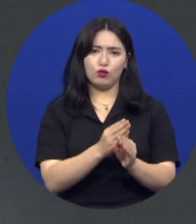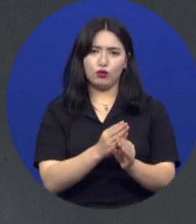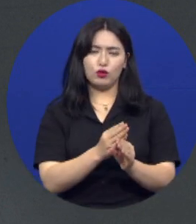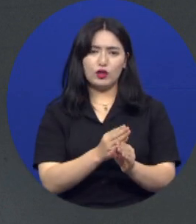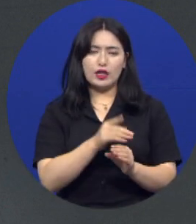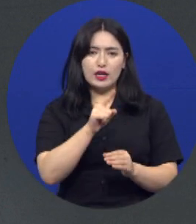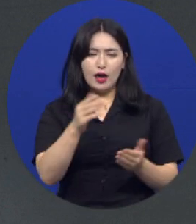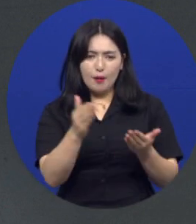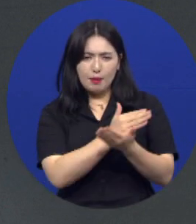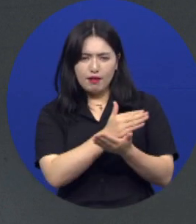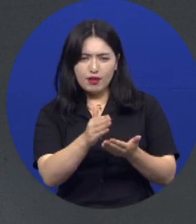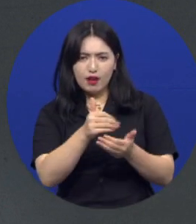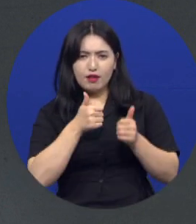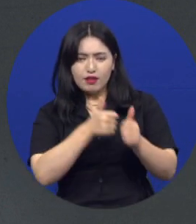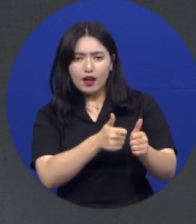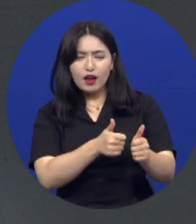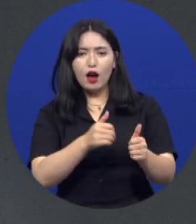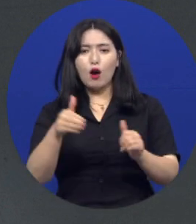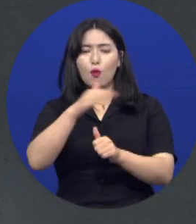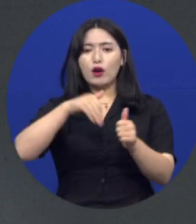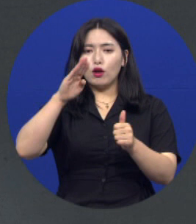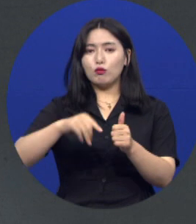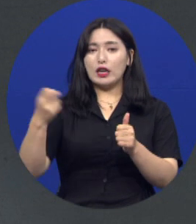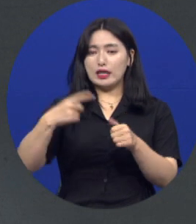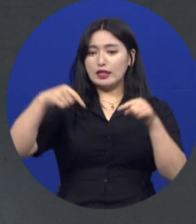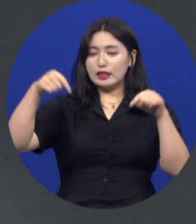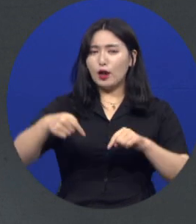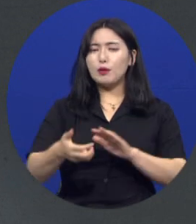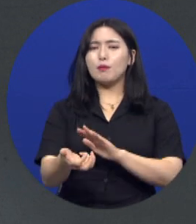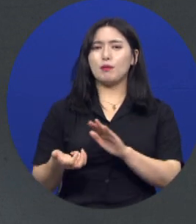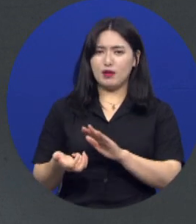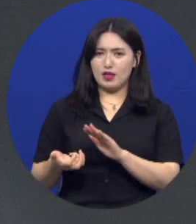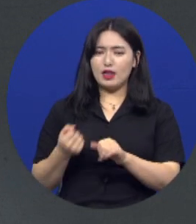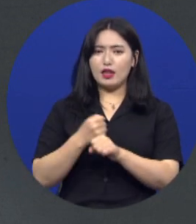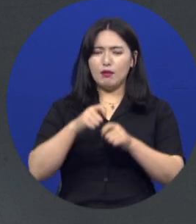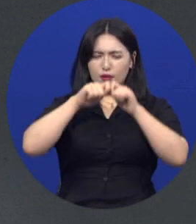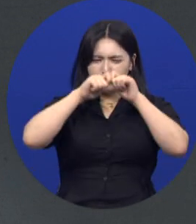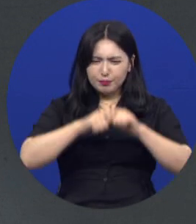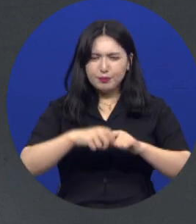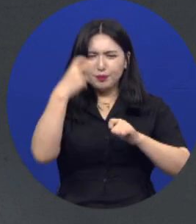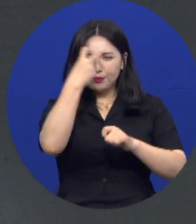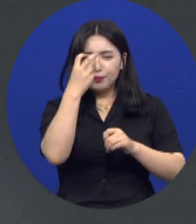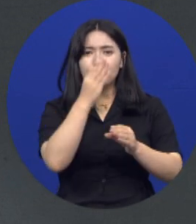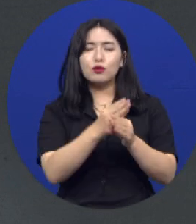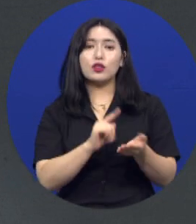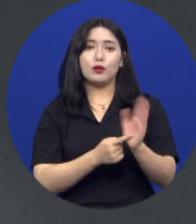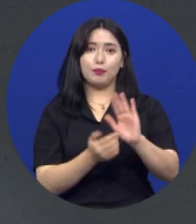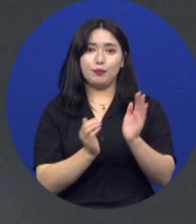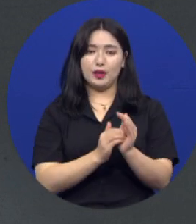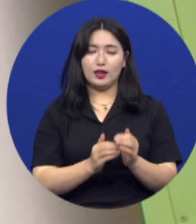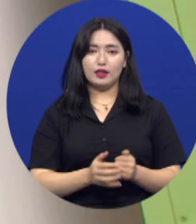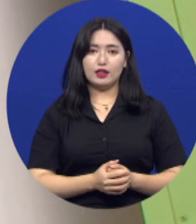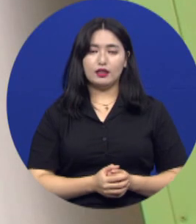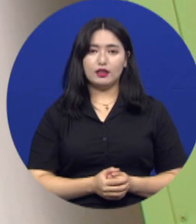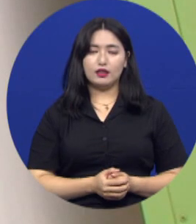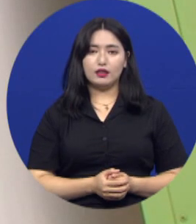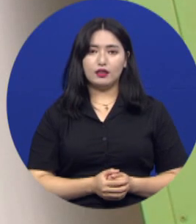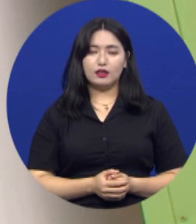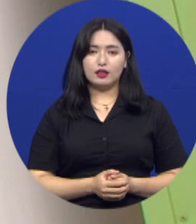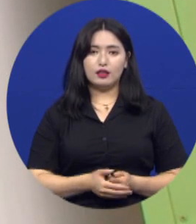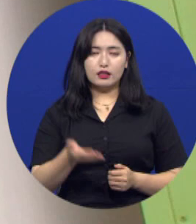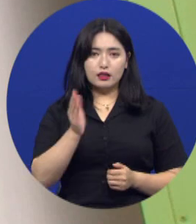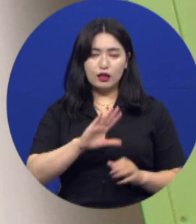정무적인 판단하에 환경부와 다시 협의할 경우에 대비해 면밀하게 들여다보고 있다고 밝혔습니다.